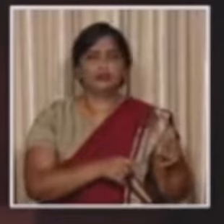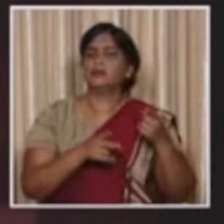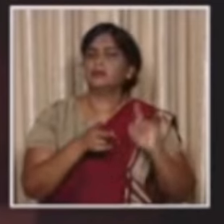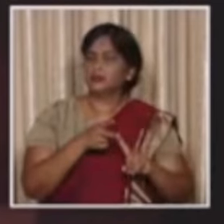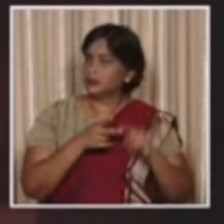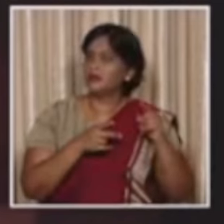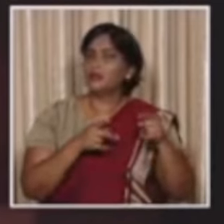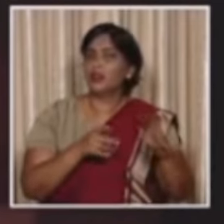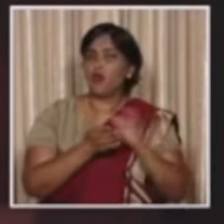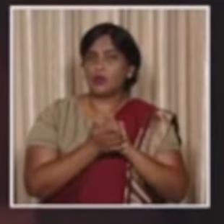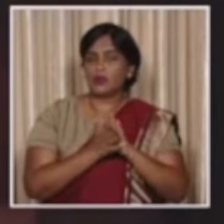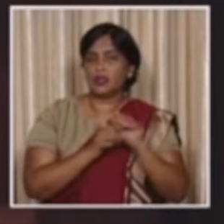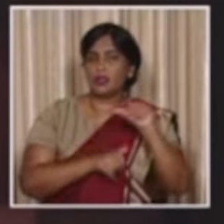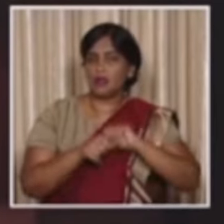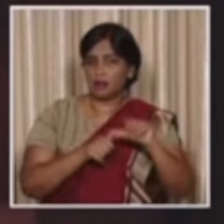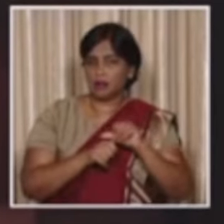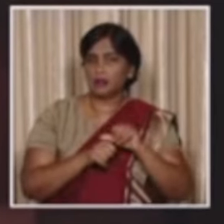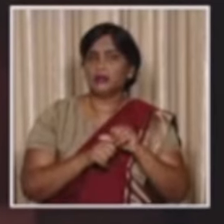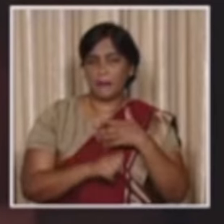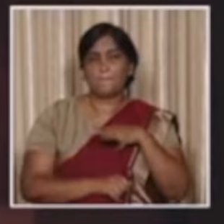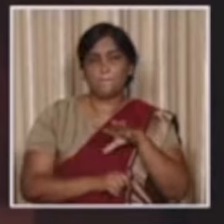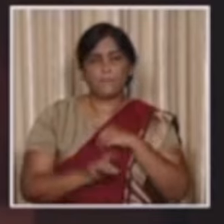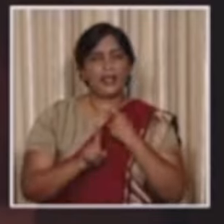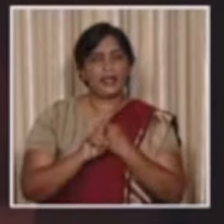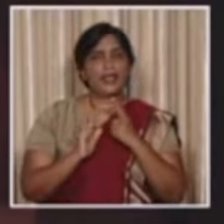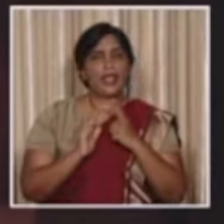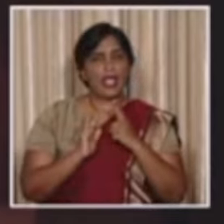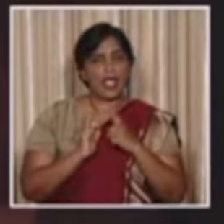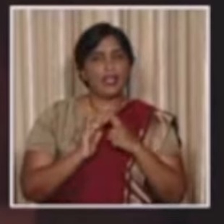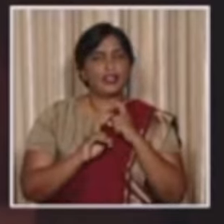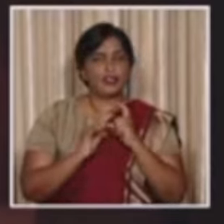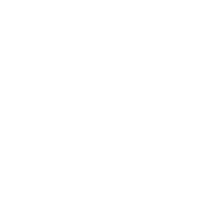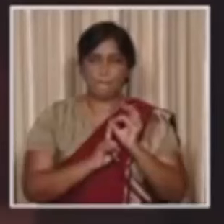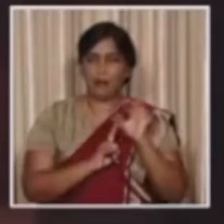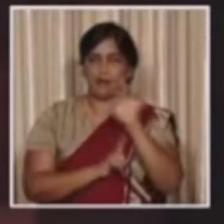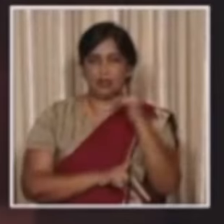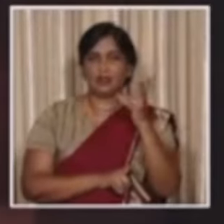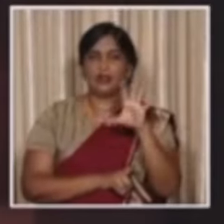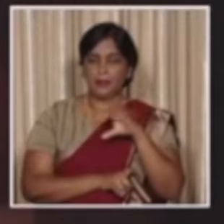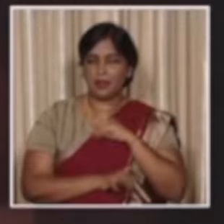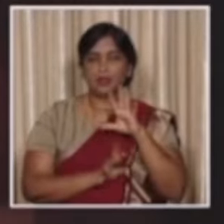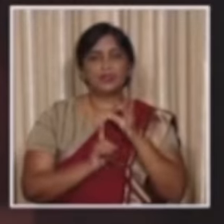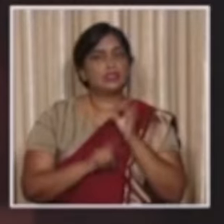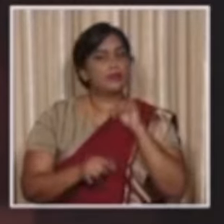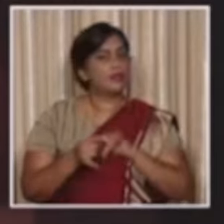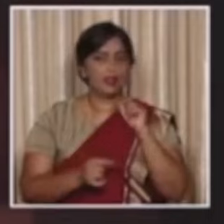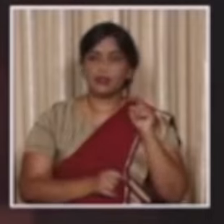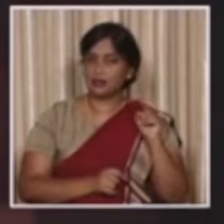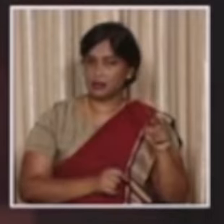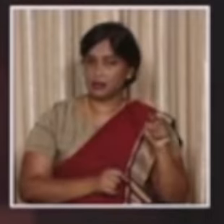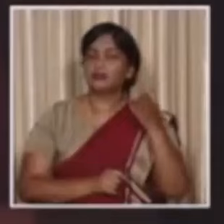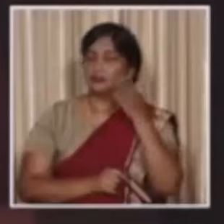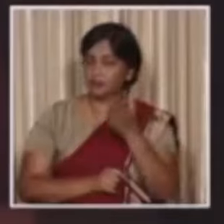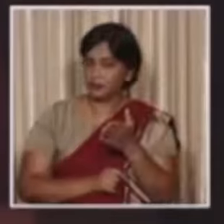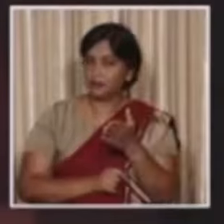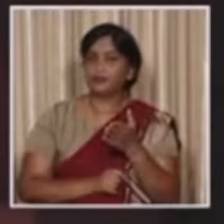කාරණාව Horizon ආයතනයි මම පිළිගන්නවා KIU ආයතනයි ඒවා පෞද්ගලික අධ්‍යාපනික ආයතන. හැබැයි ජනාධිපති ලේකම් කාර්යාලයත්